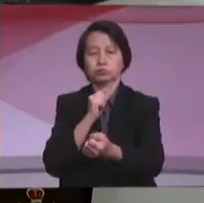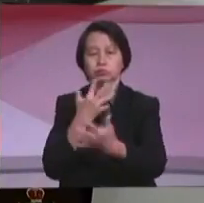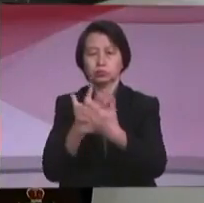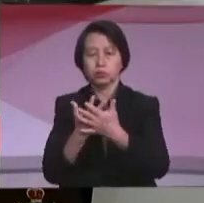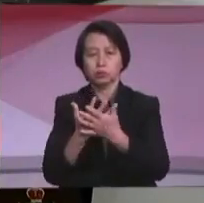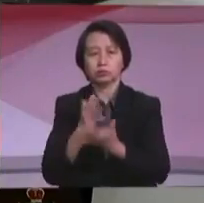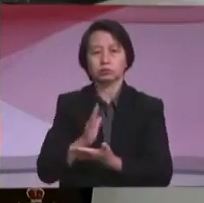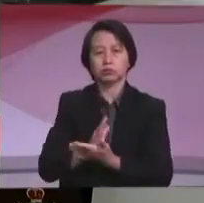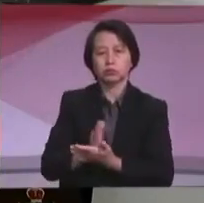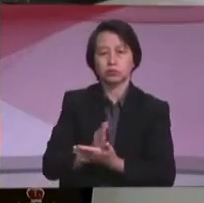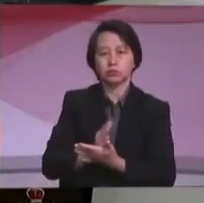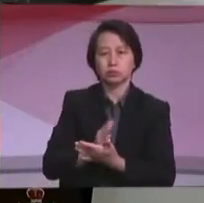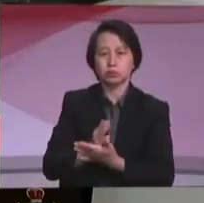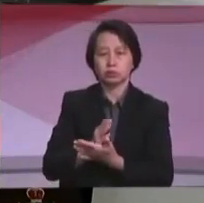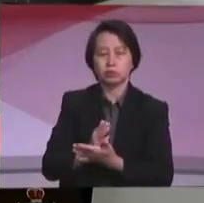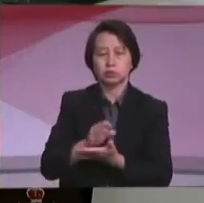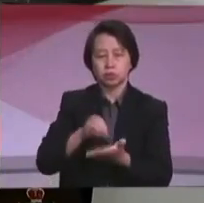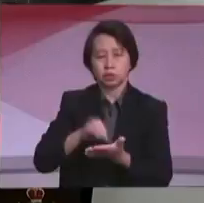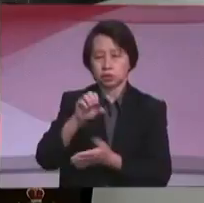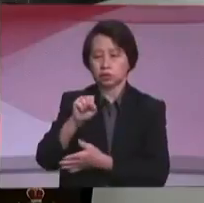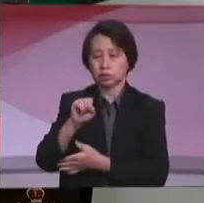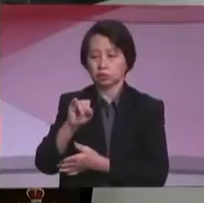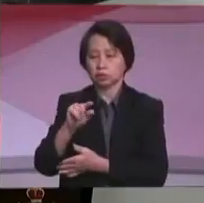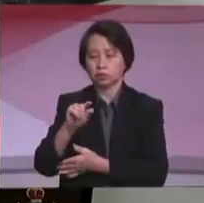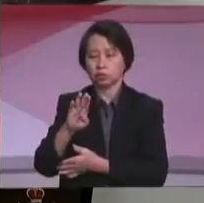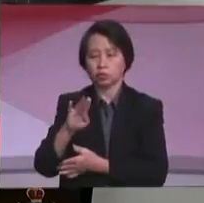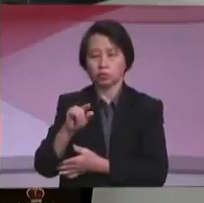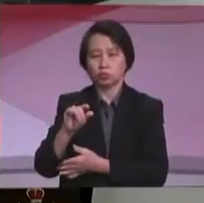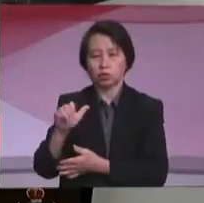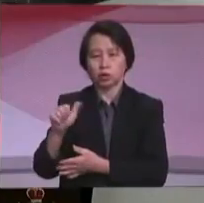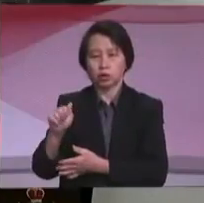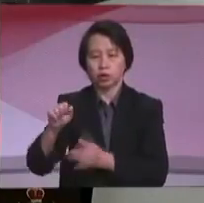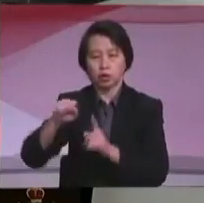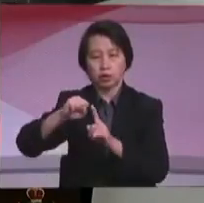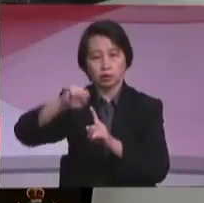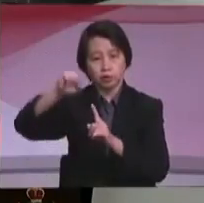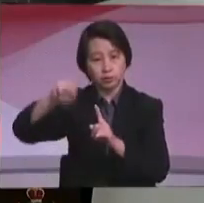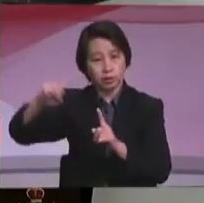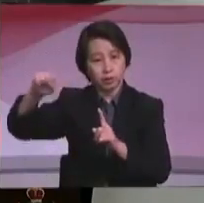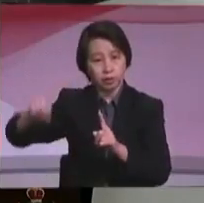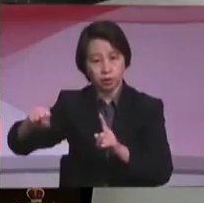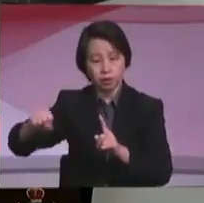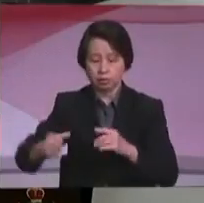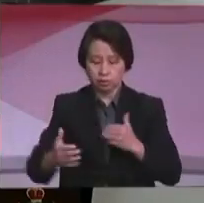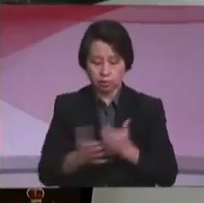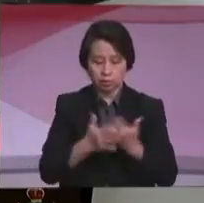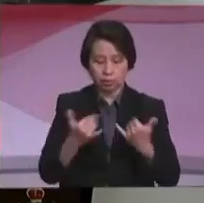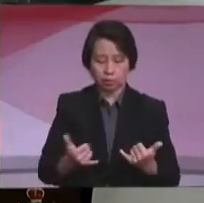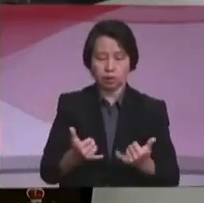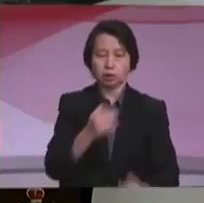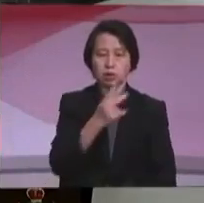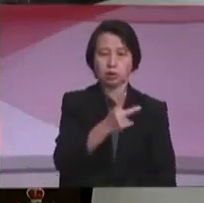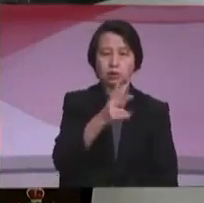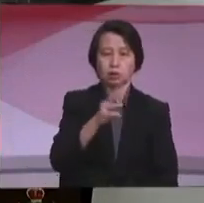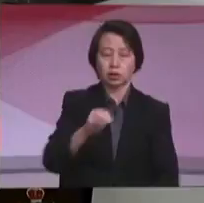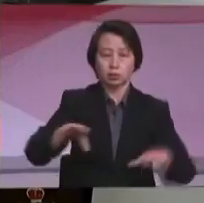sementara di Sibuga, Sandakan. Sehingga kini KKM telah melaksanakan